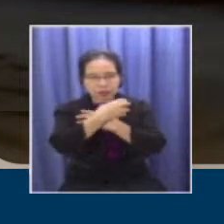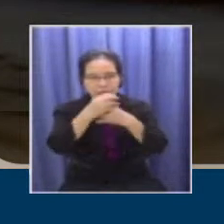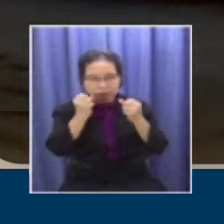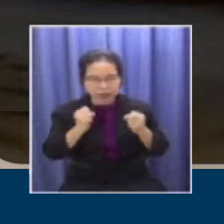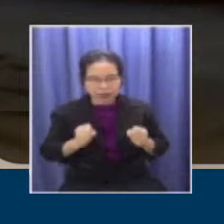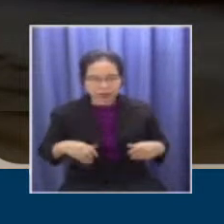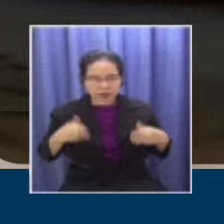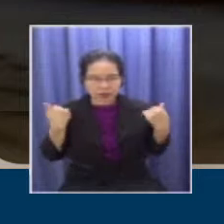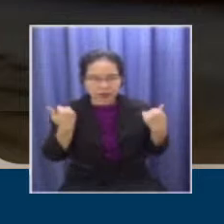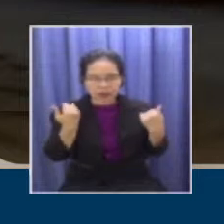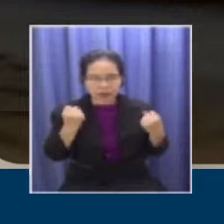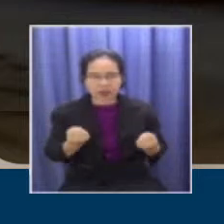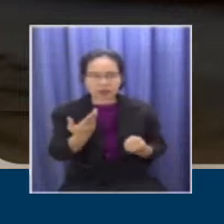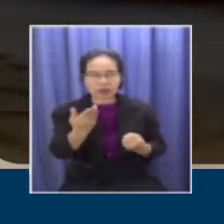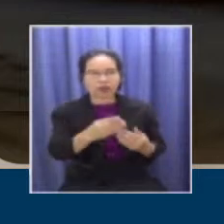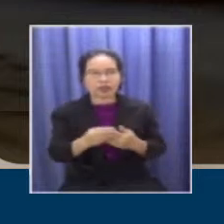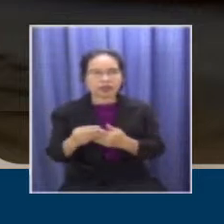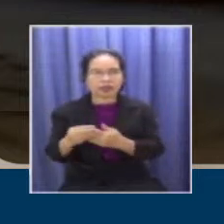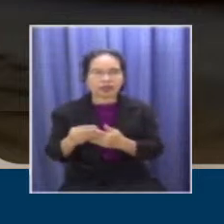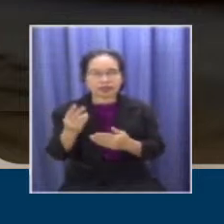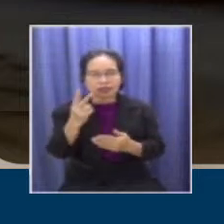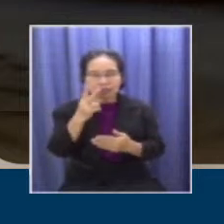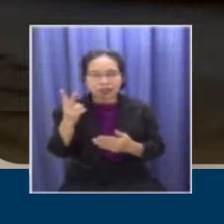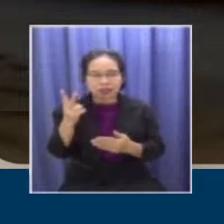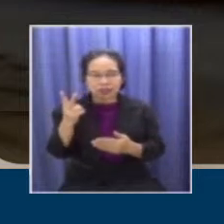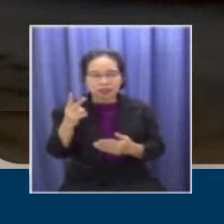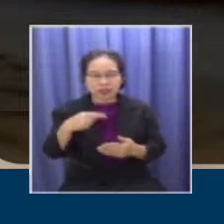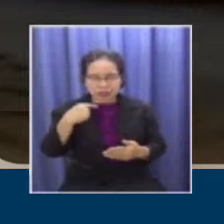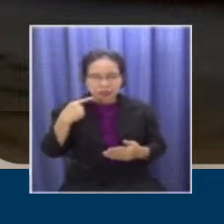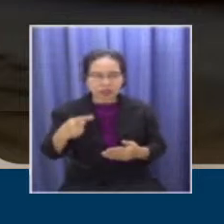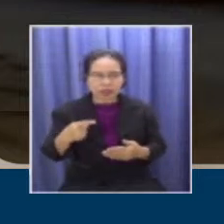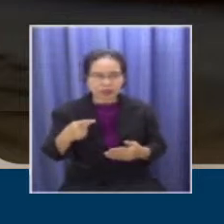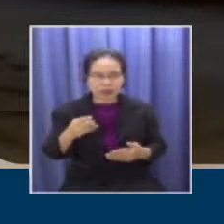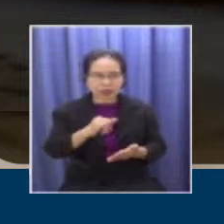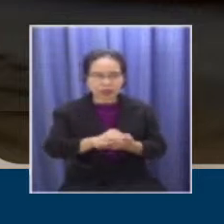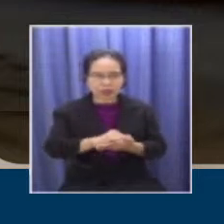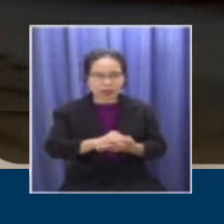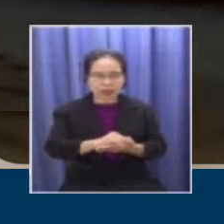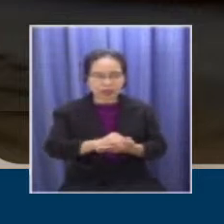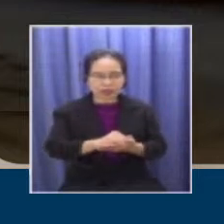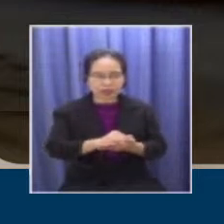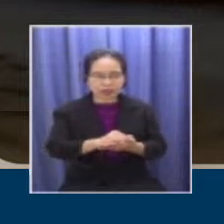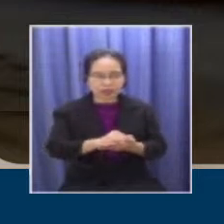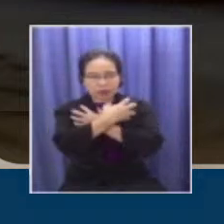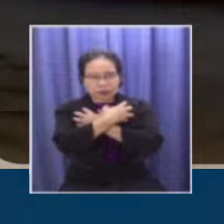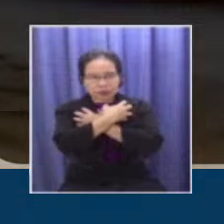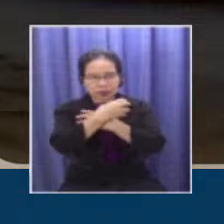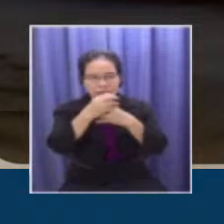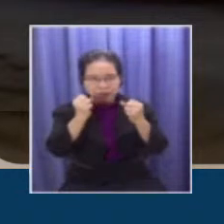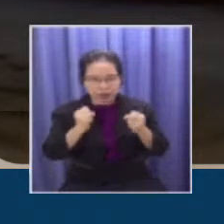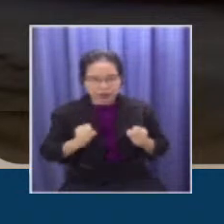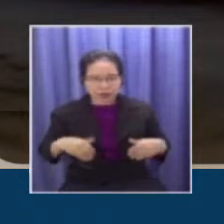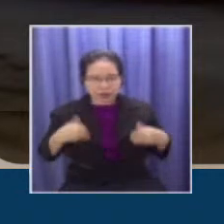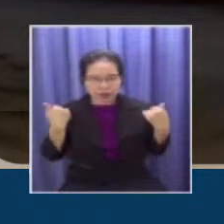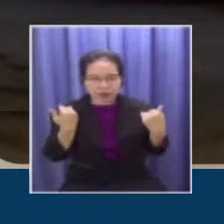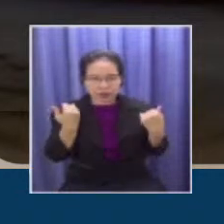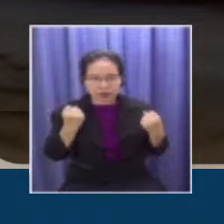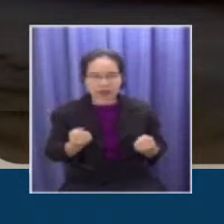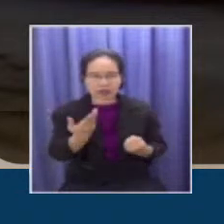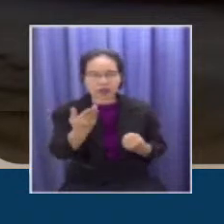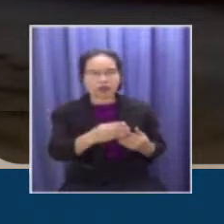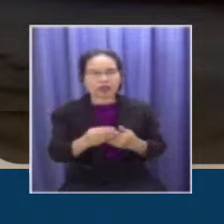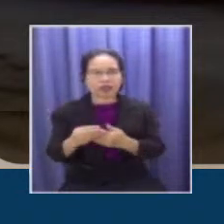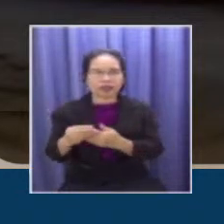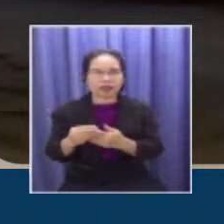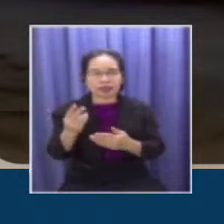yo de fane se zodiac ase Wobɛtumi ayi owia kwan mu ensroma